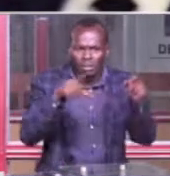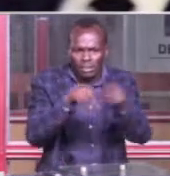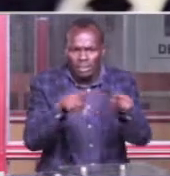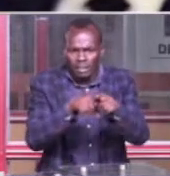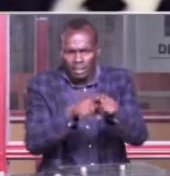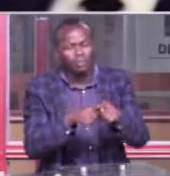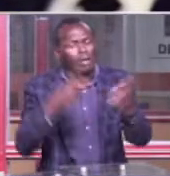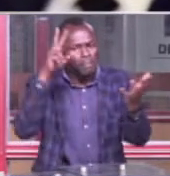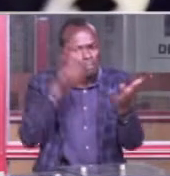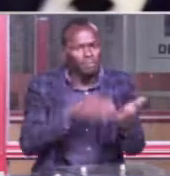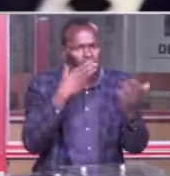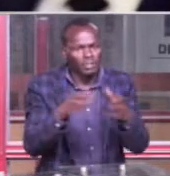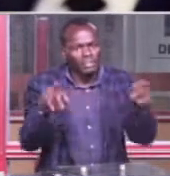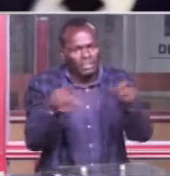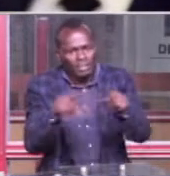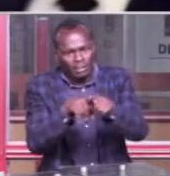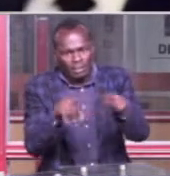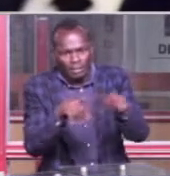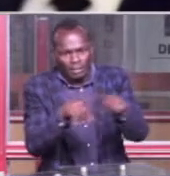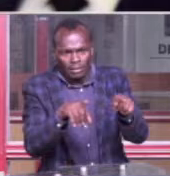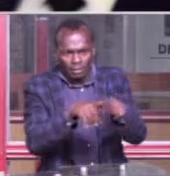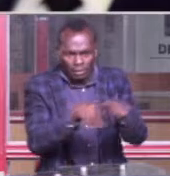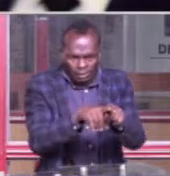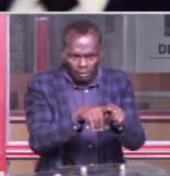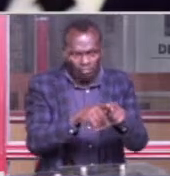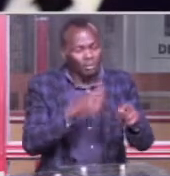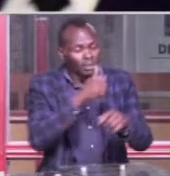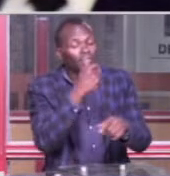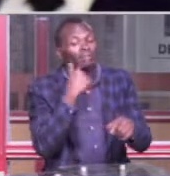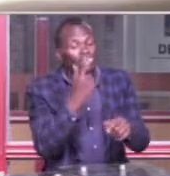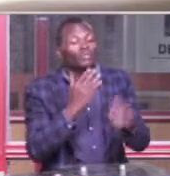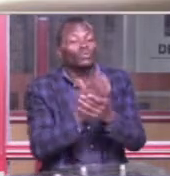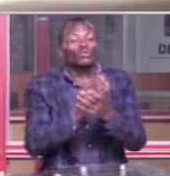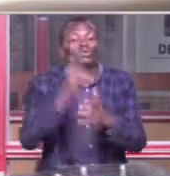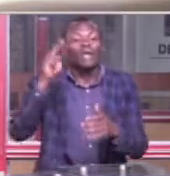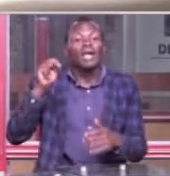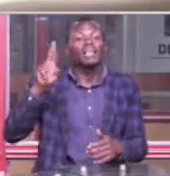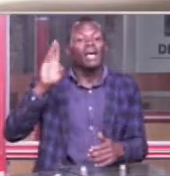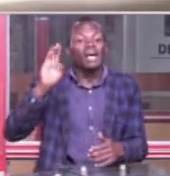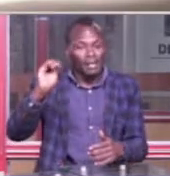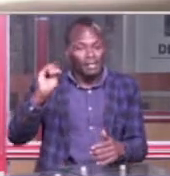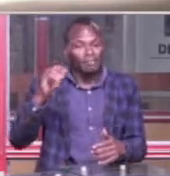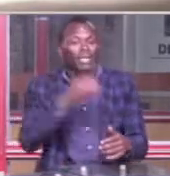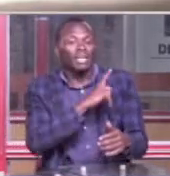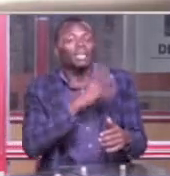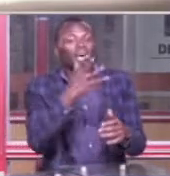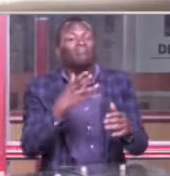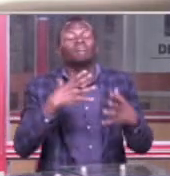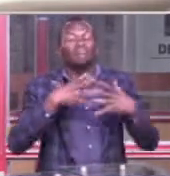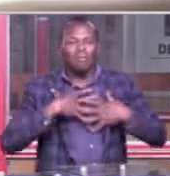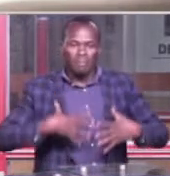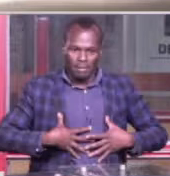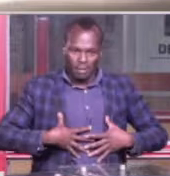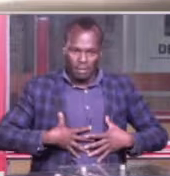ku myaka gy'omukulembeze bwe yabategeeza nga NRM bw'erina amagye. I want to make it very clear to them again that you